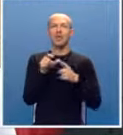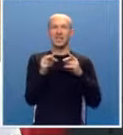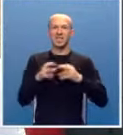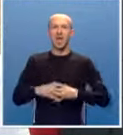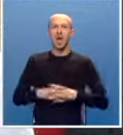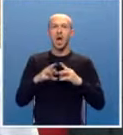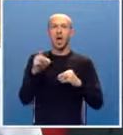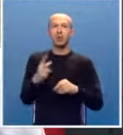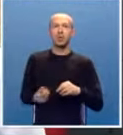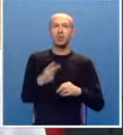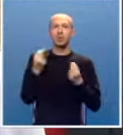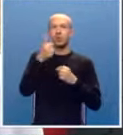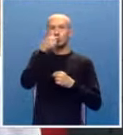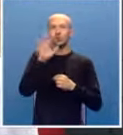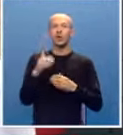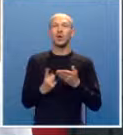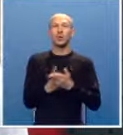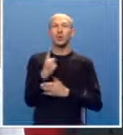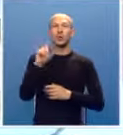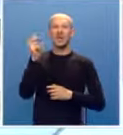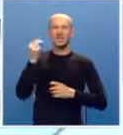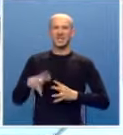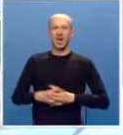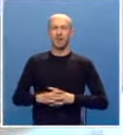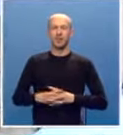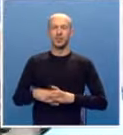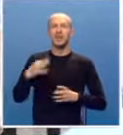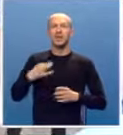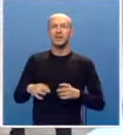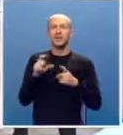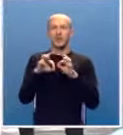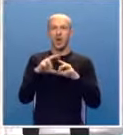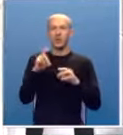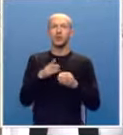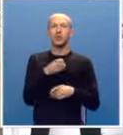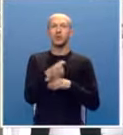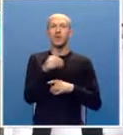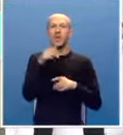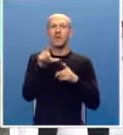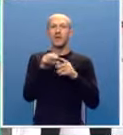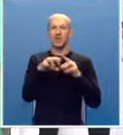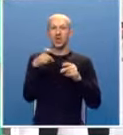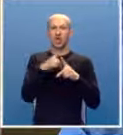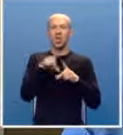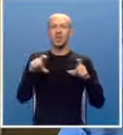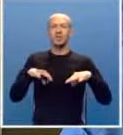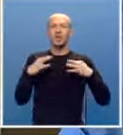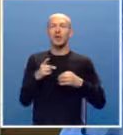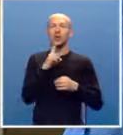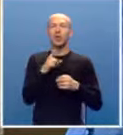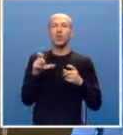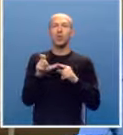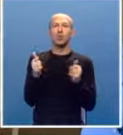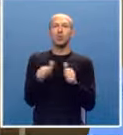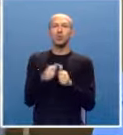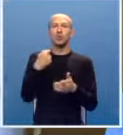Vlasenice, ali ponosna sam zašto su to rezultati Republike Srpske. Predsjednica Cvijanović je posjetila i Vlasenički dom zdravlja koji je uz